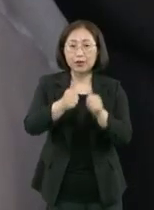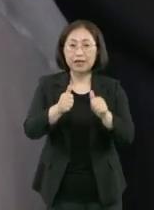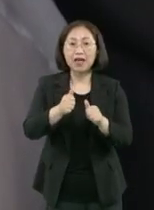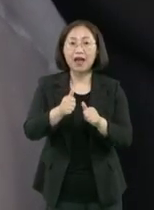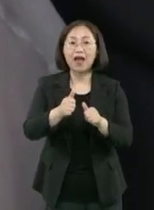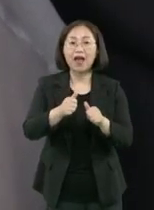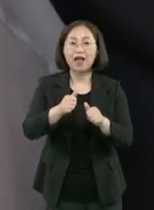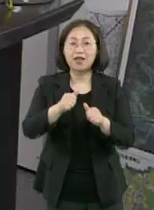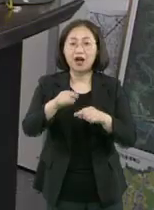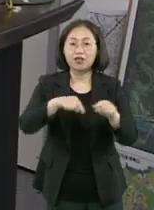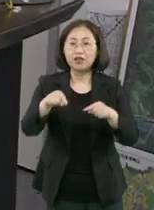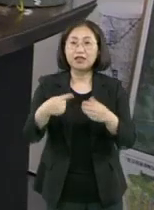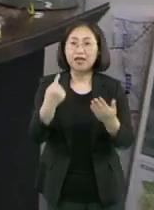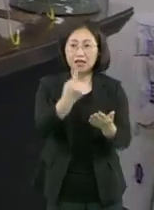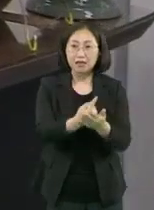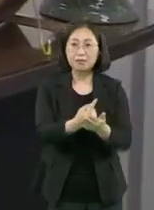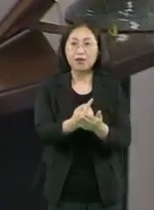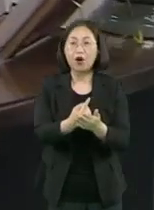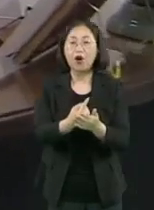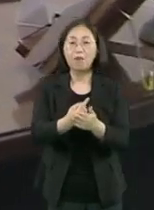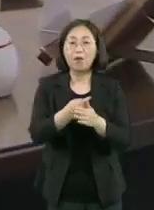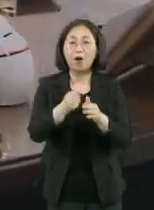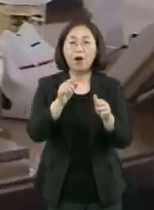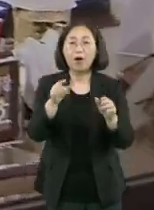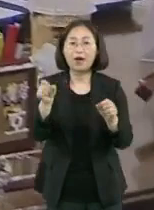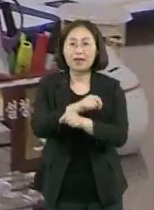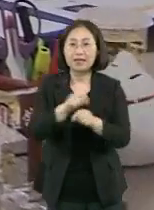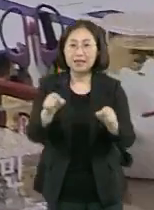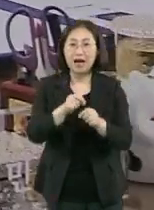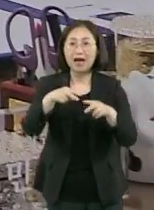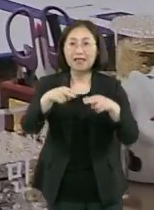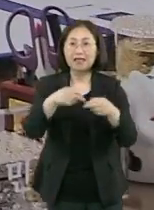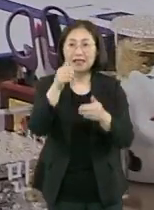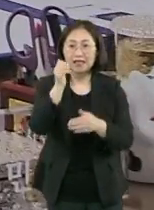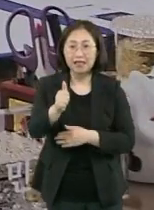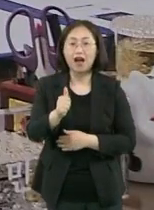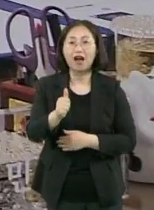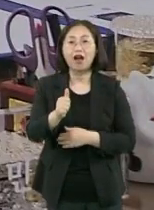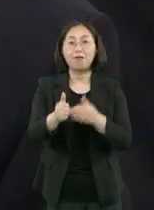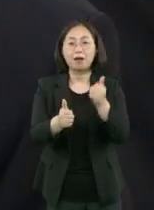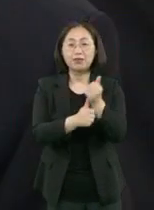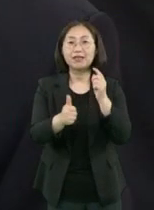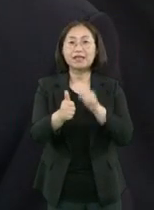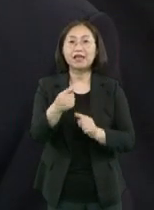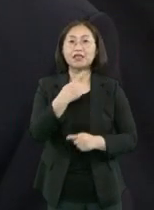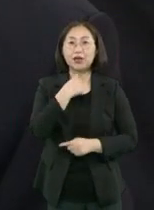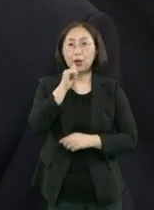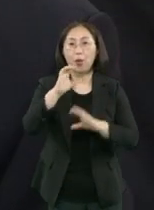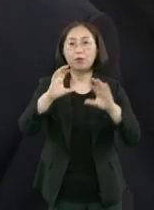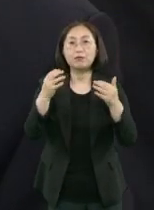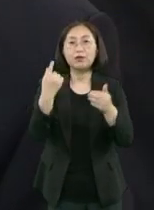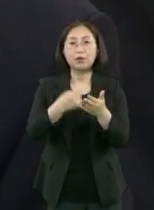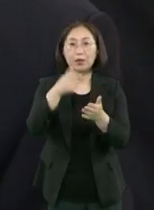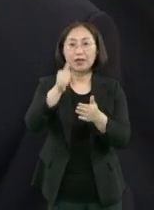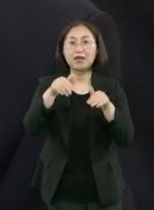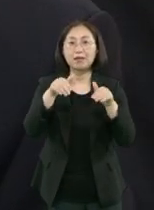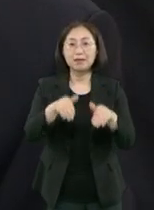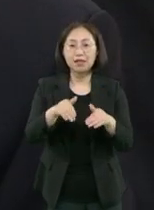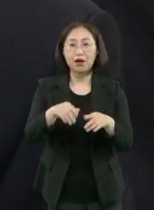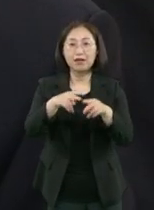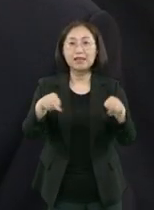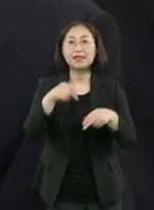뒤 행정안전부 인사실장, 충청남도 행정부지사 등을 거쳐 국무총리 비서실장 등을 지낸